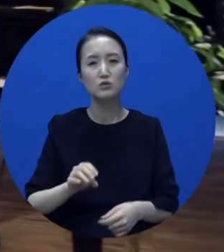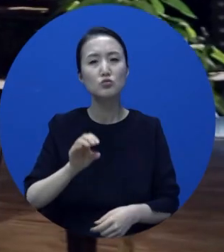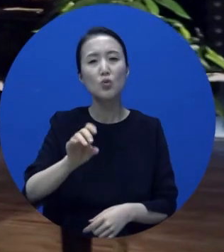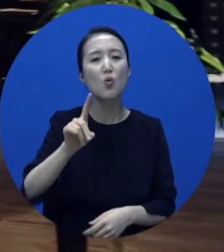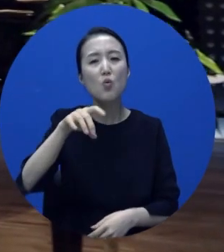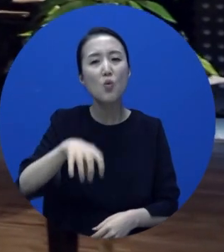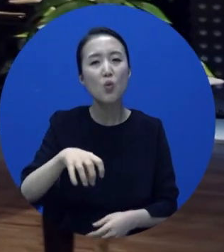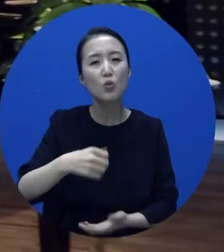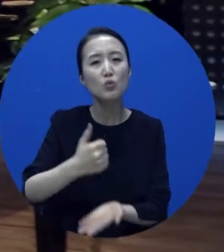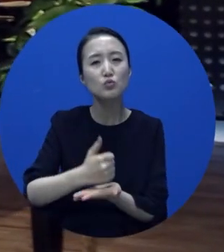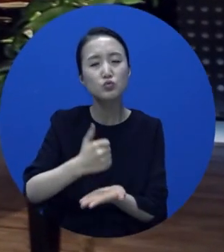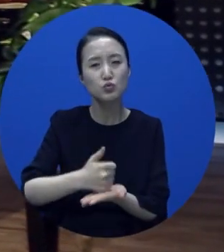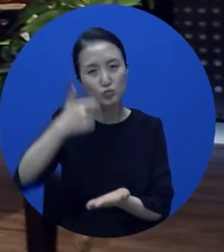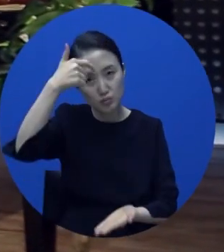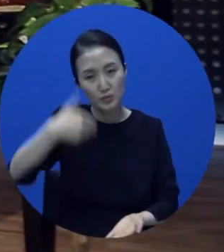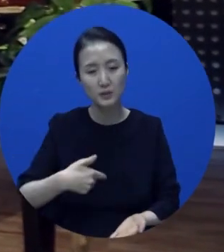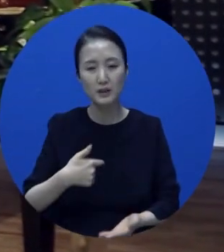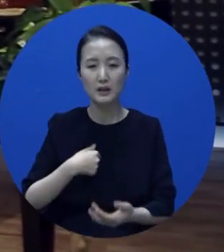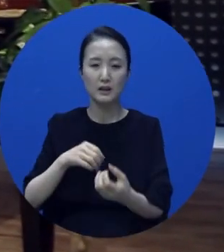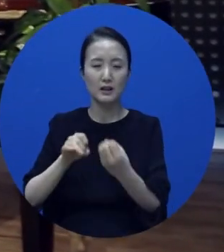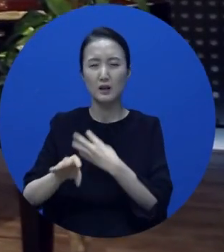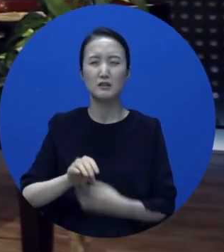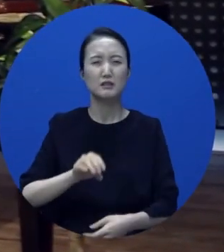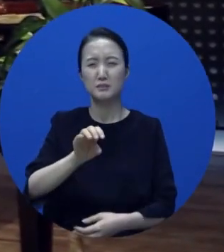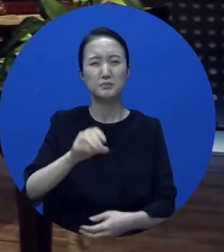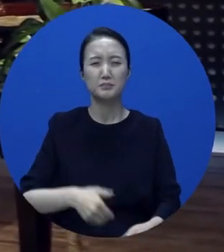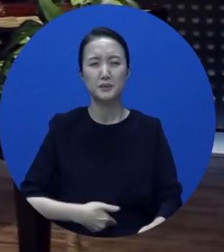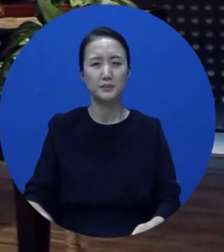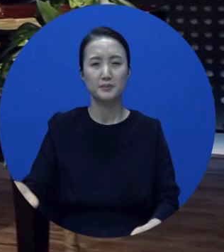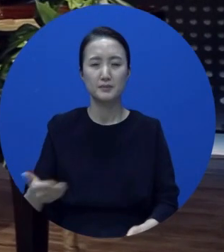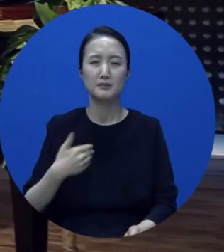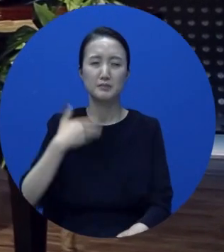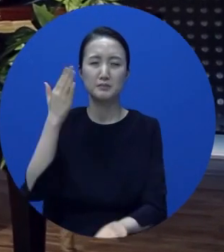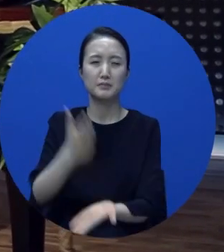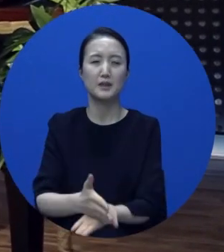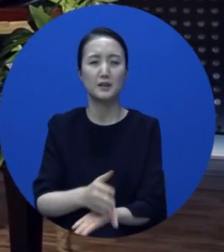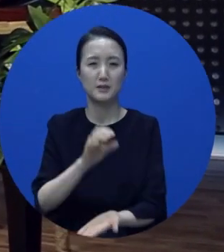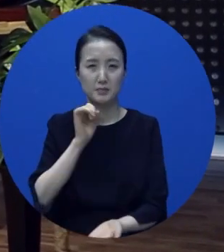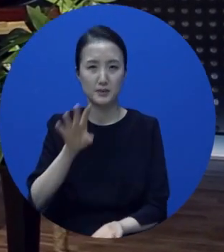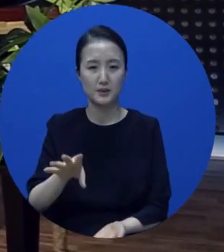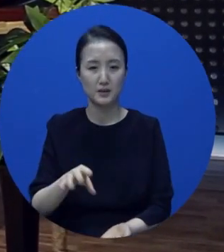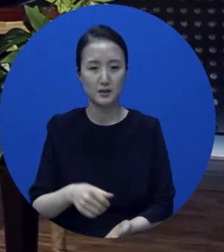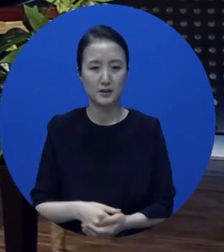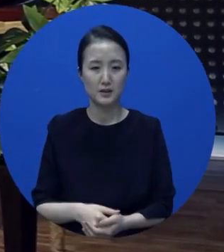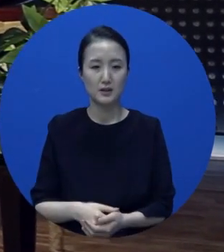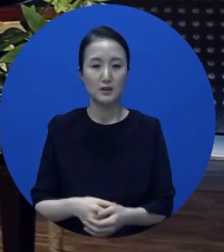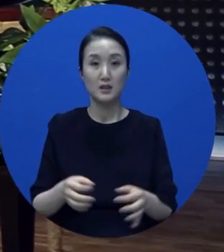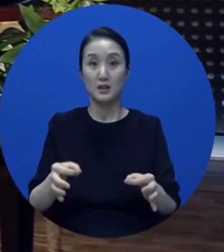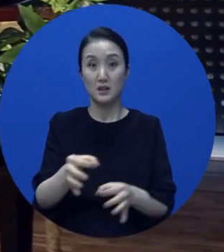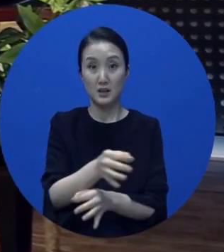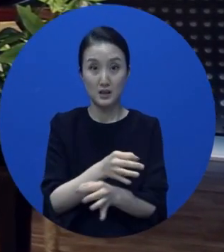질문합니다 어디다 드셔야 되요 제가 뭐라고 할까요 투자하지 마세요 그럼